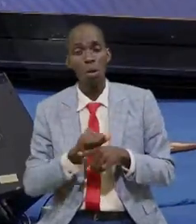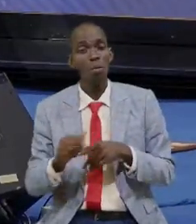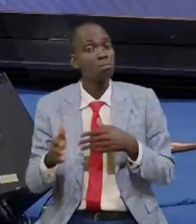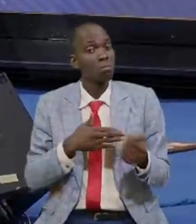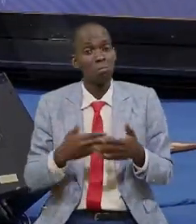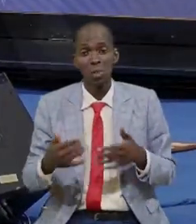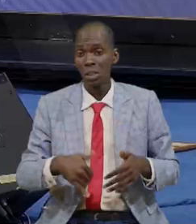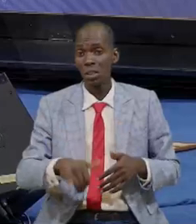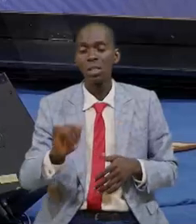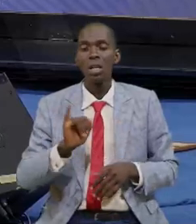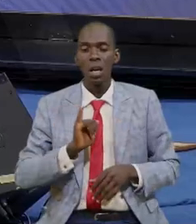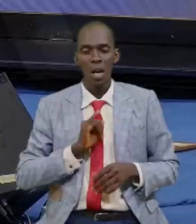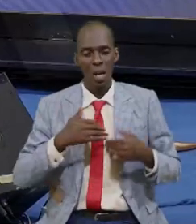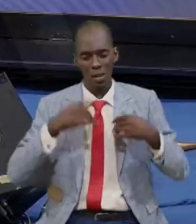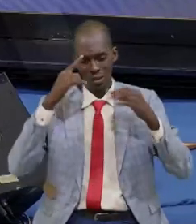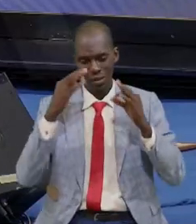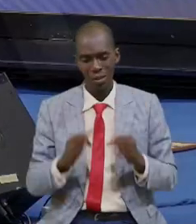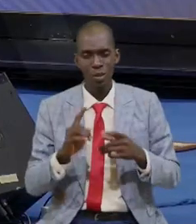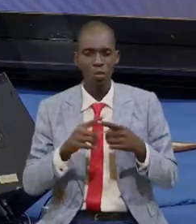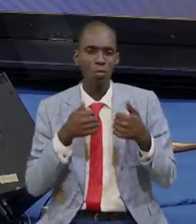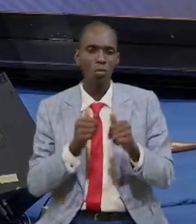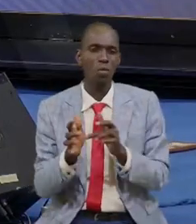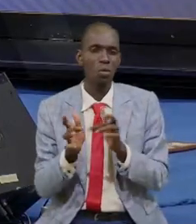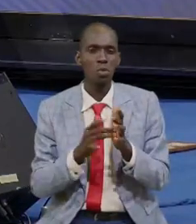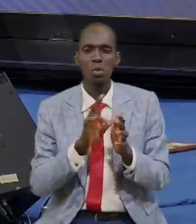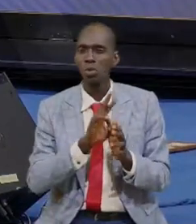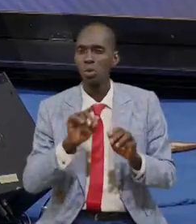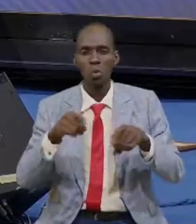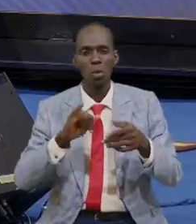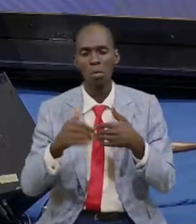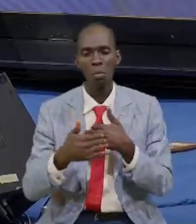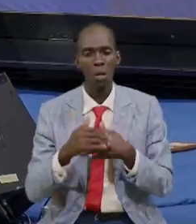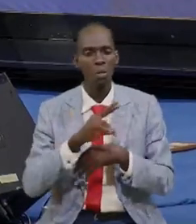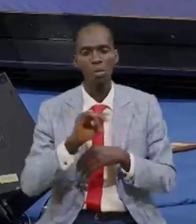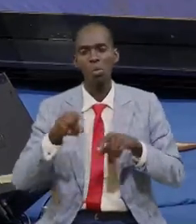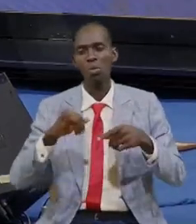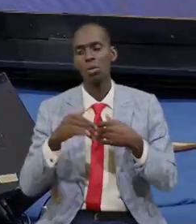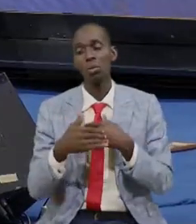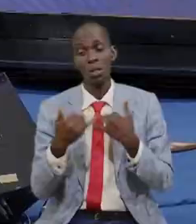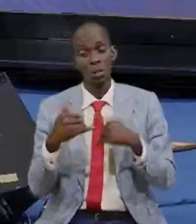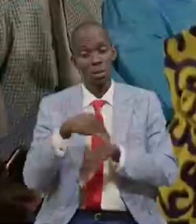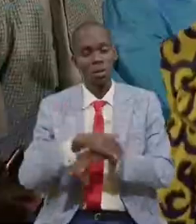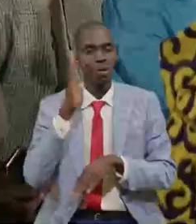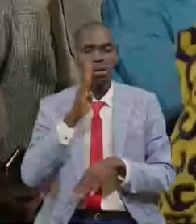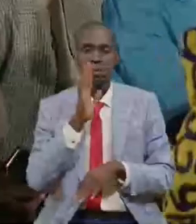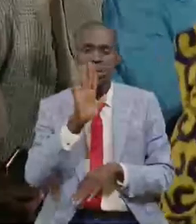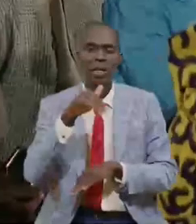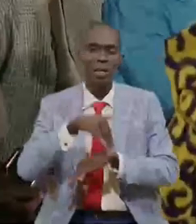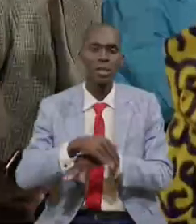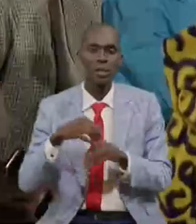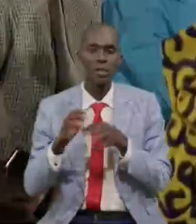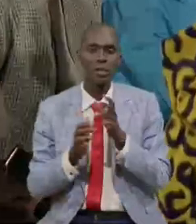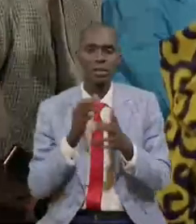j'ai décidé de suivre Jésus-Christ, pas de retour, pas de retour. Ce soir sera votre soirée au nom de